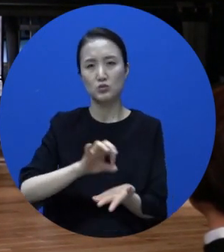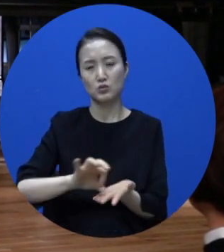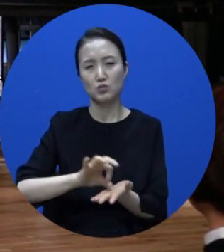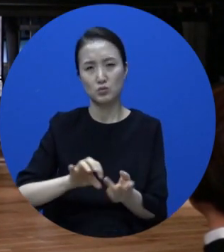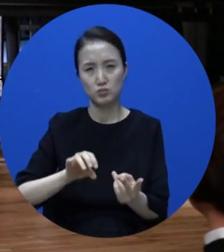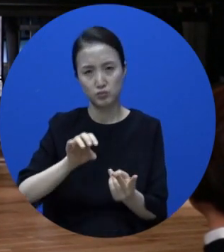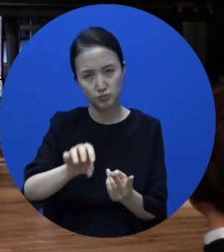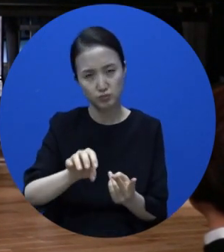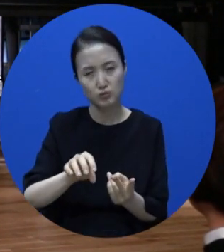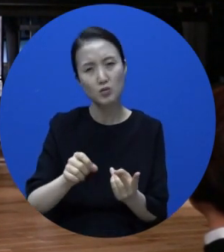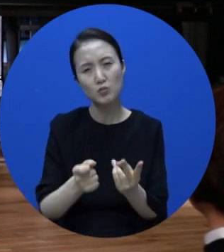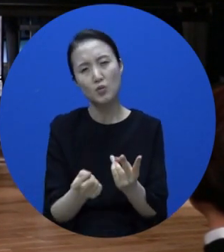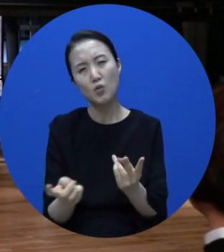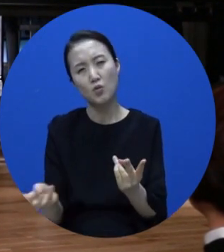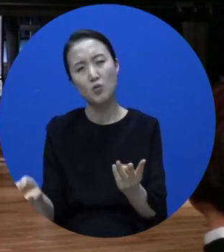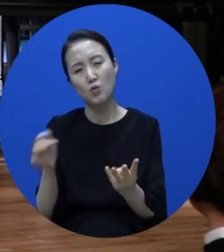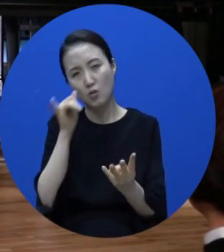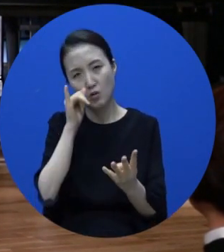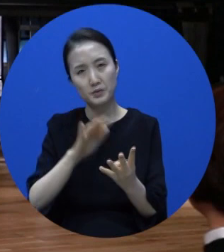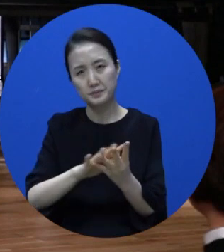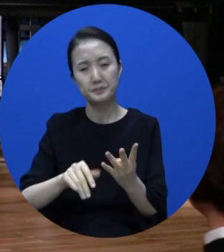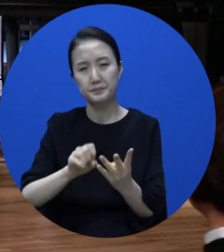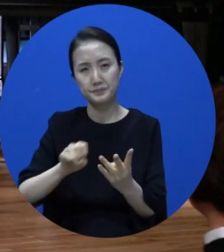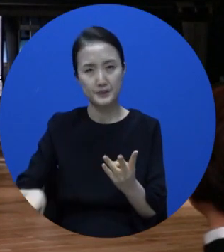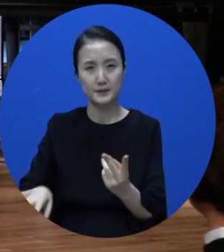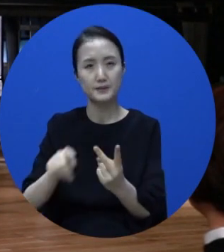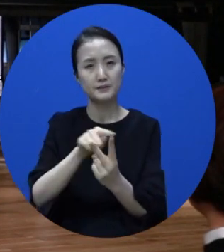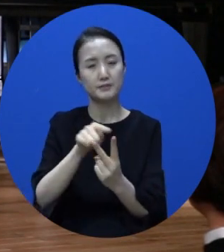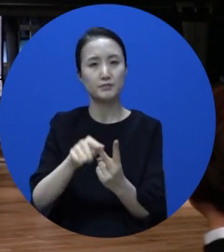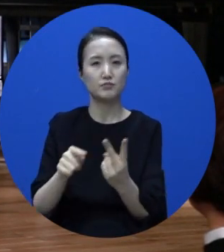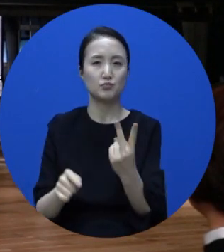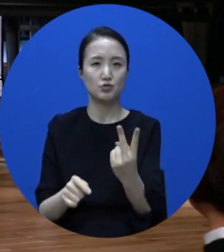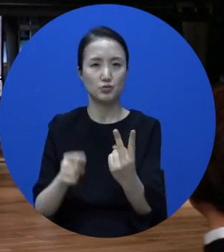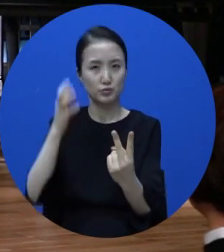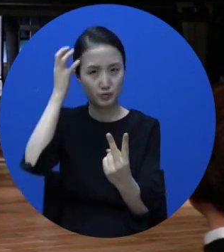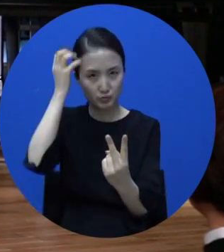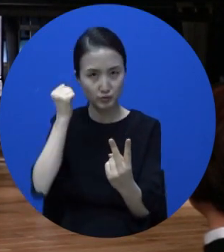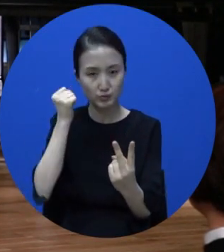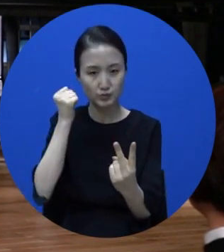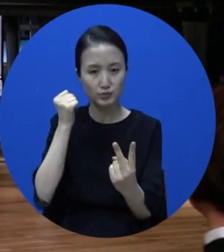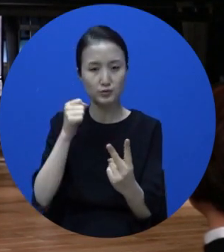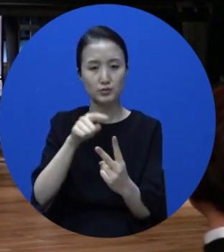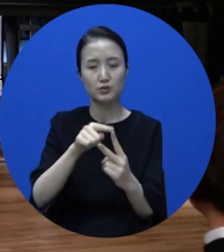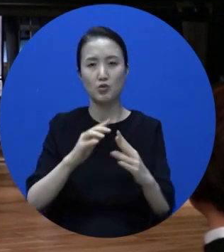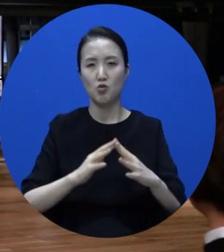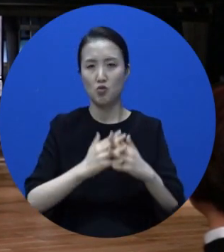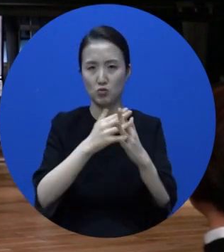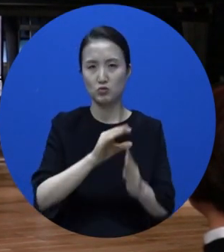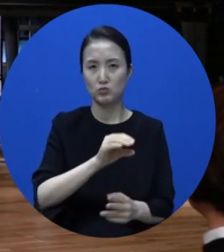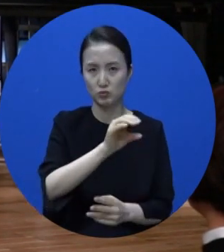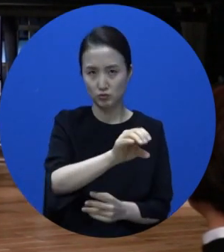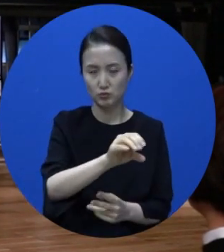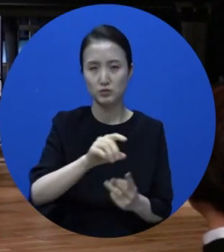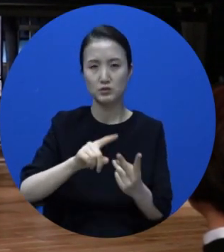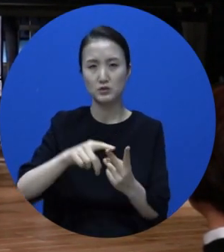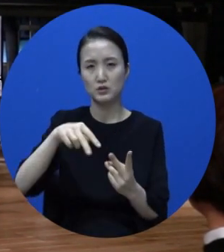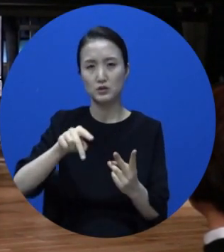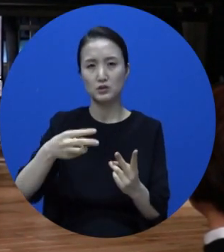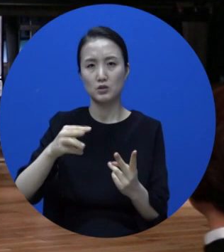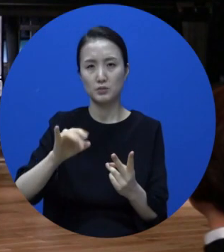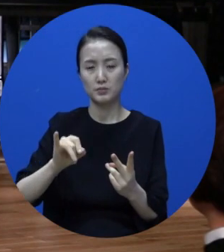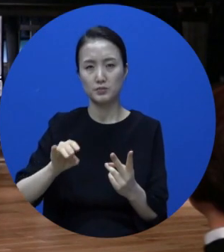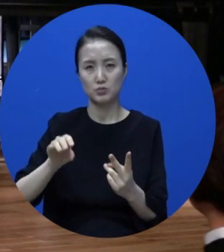지제 투자가 있습니다만 이건 작아지고 무시해도 될 만큼 이에요 어쨌든 투자는 건설 투자와 설비 투자로